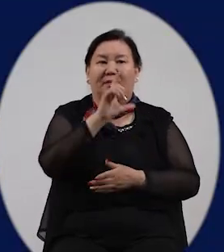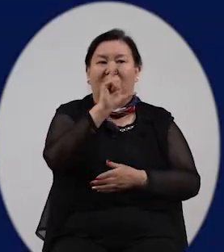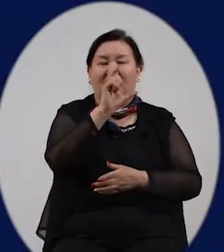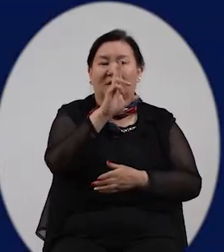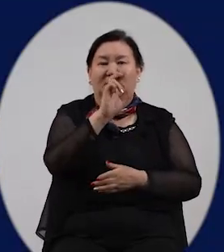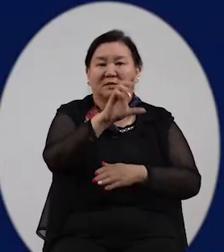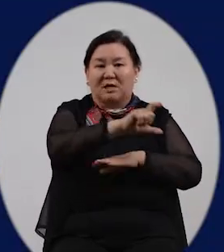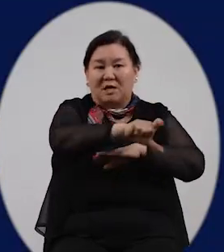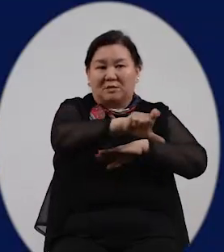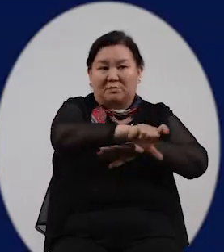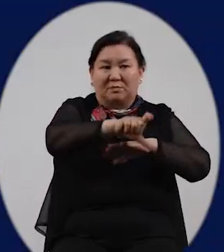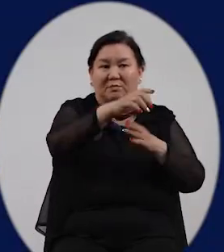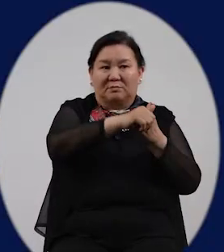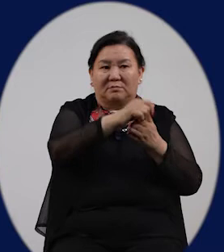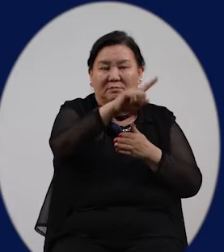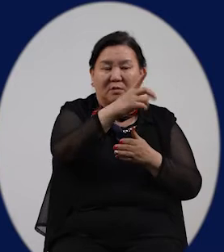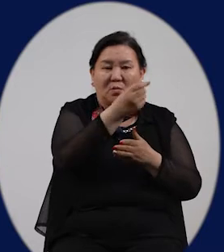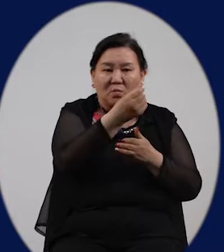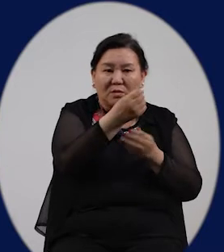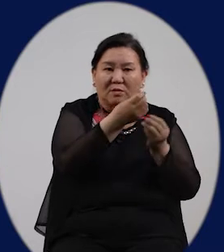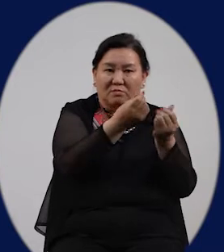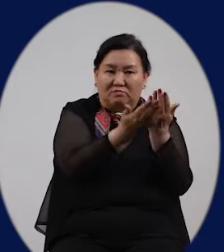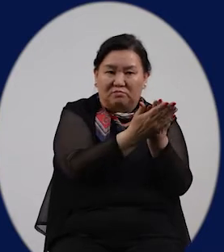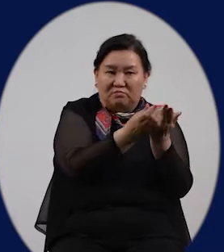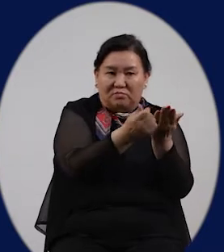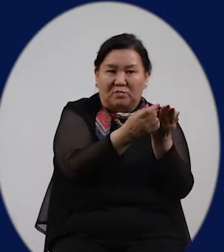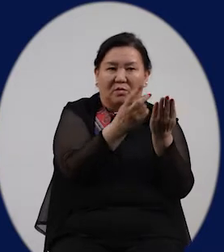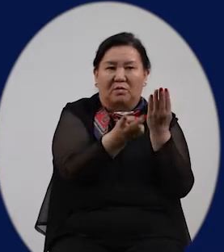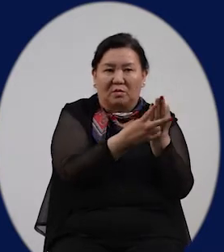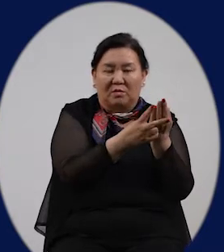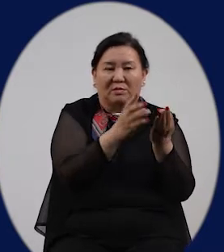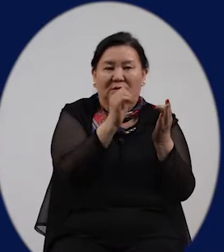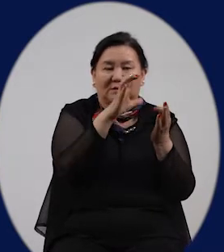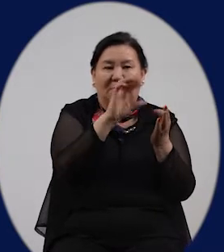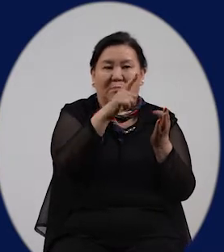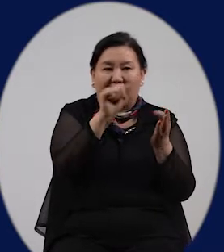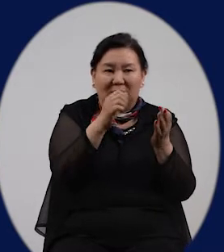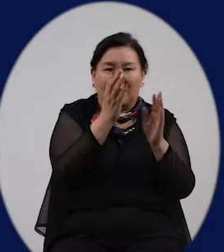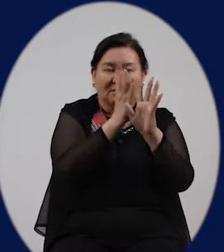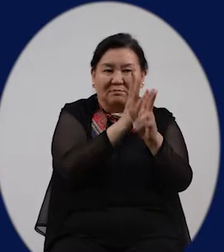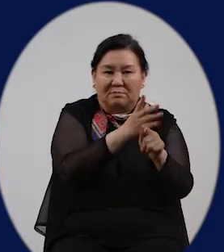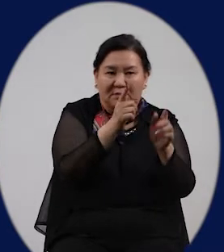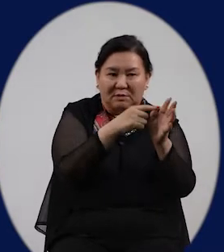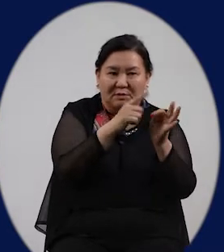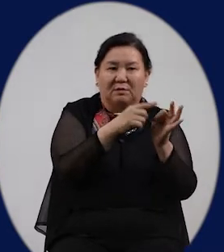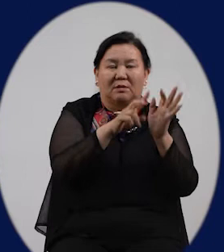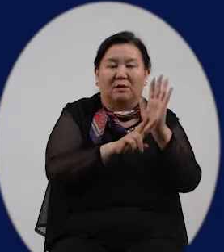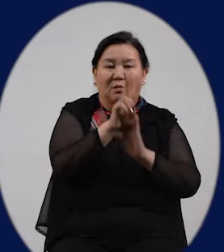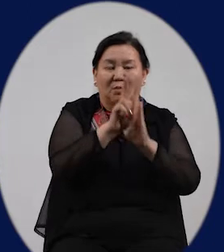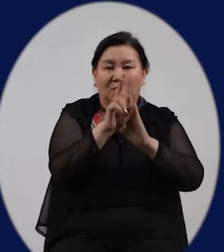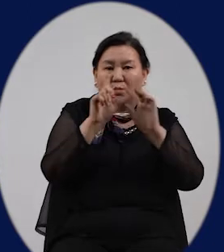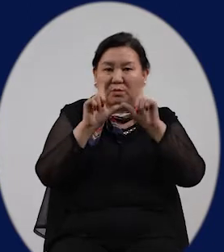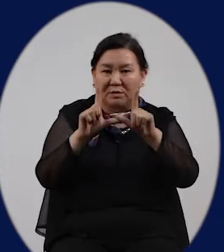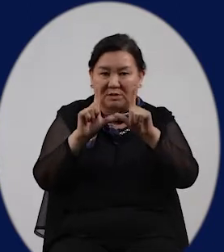Экспортын бичиг баримтанд 1. Үнийн нэхэмжлэл 2. Сав баглаа бодлын жагсаалт 3.